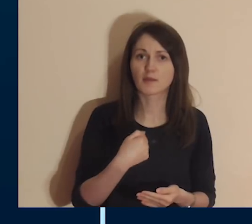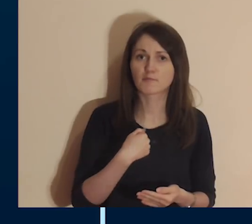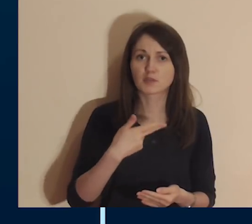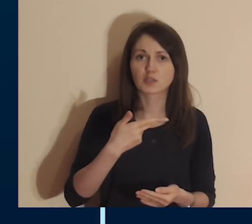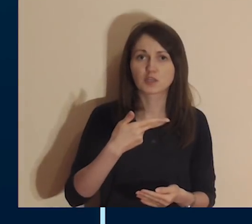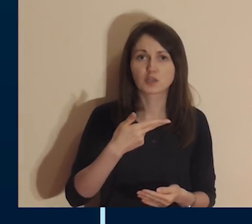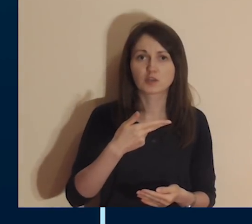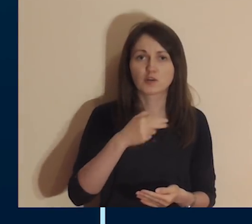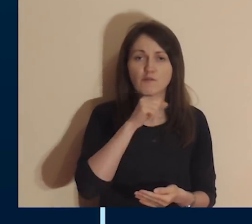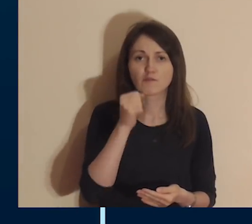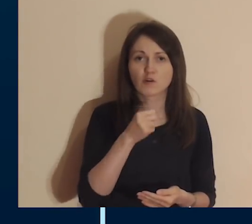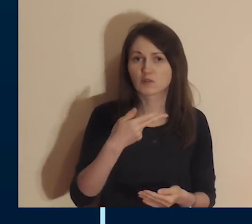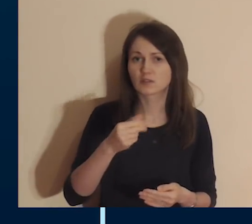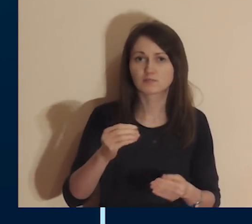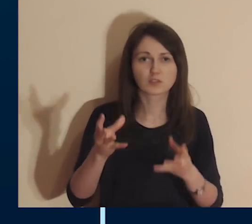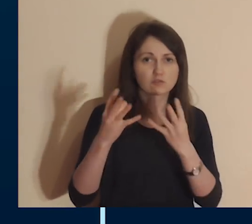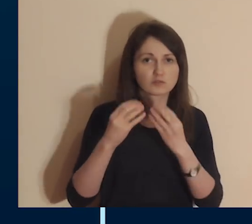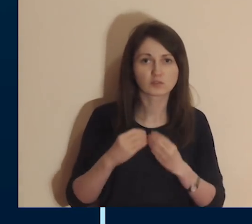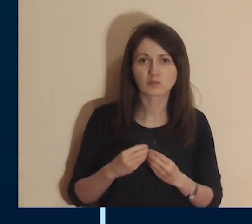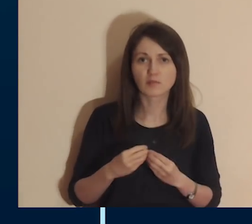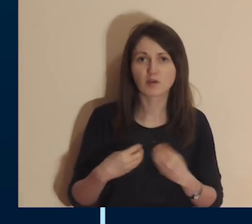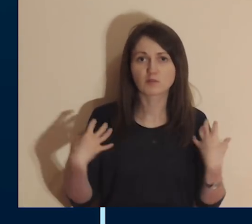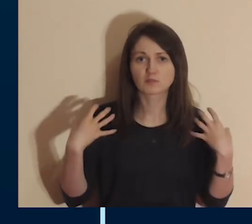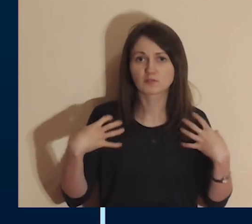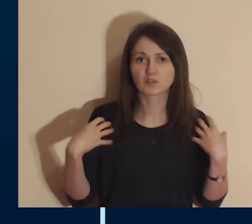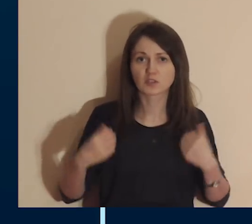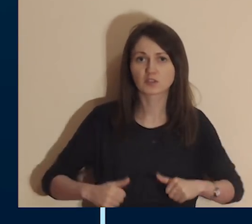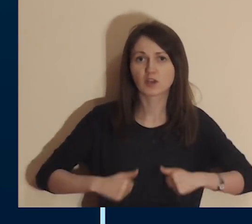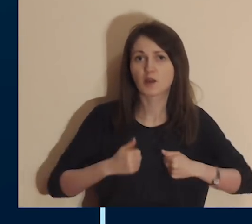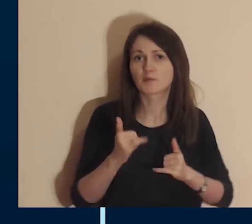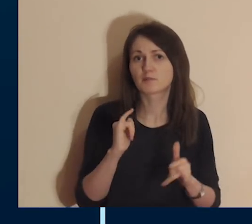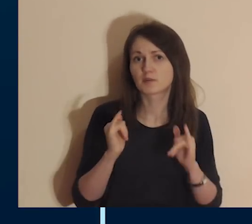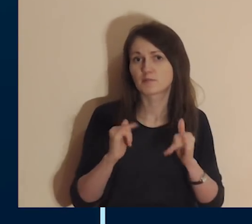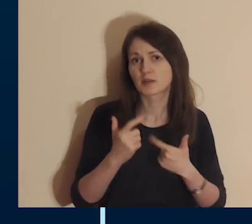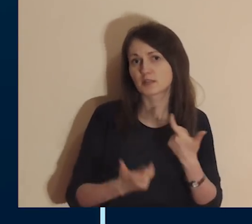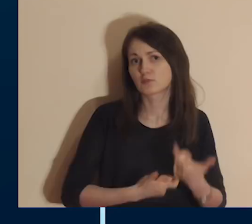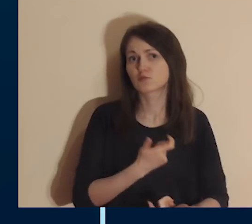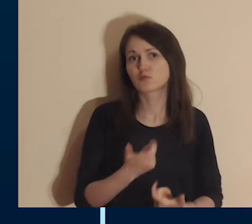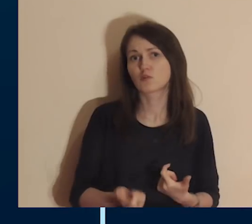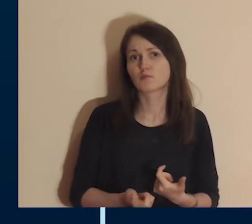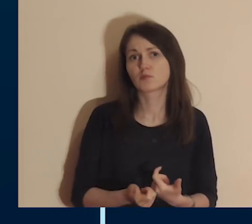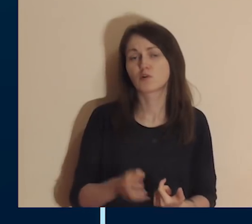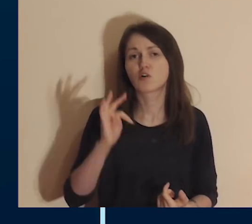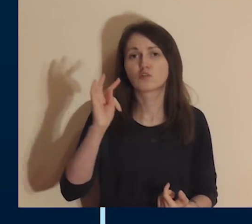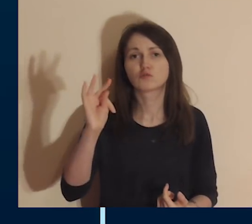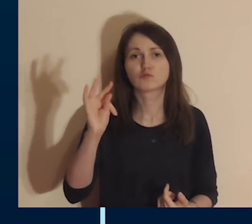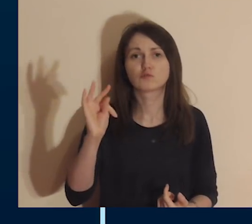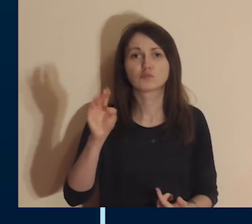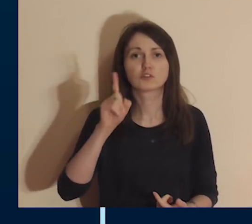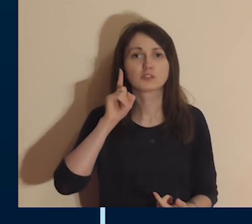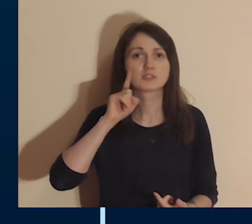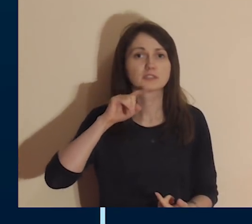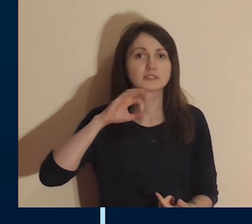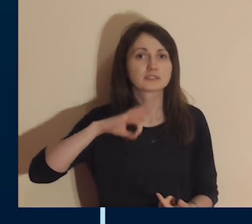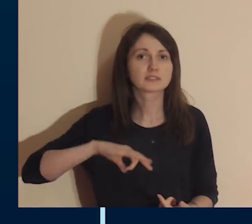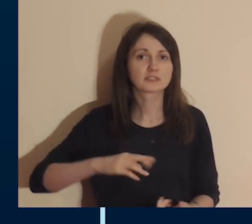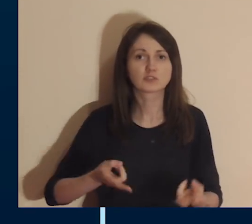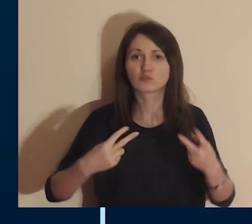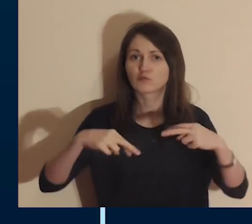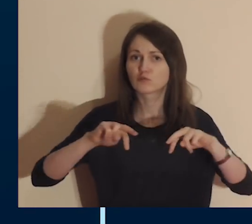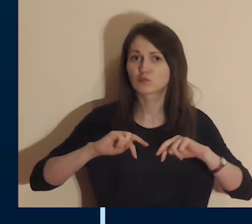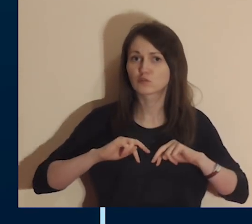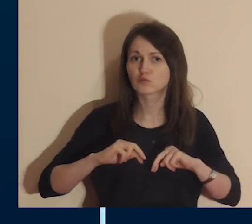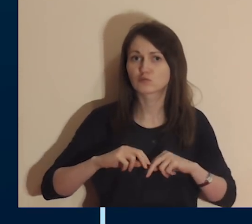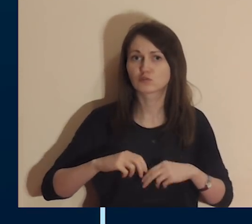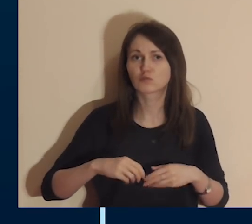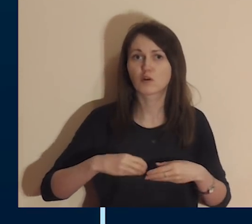dałeś koźlęcia, żebym się zabawił z przyjaciółmi. Skoro jednak wrócił ten syn twój, który